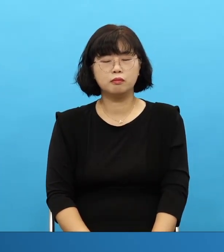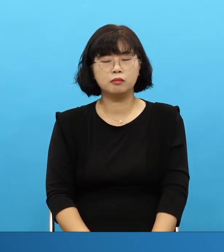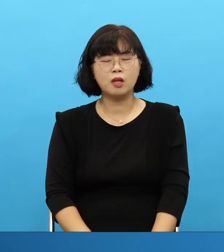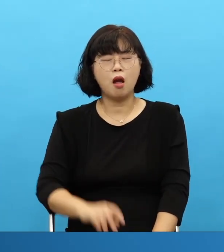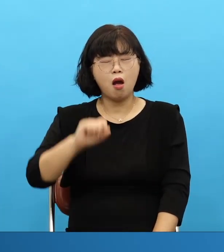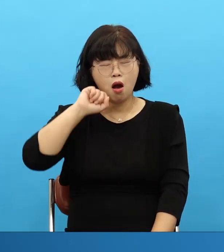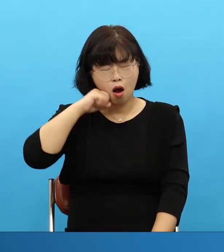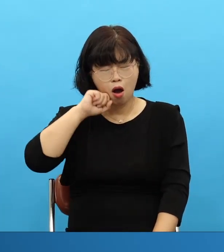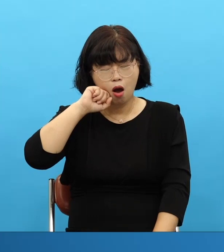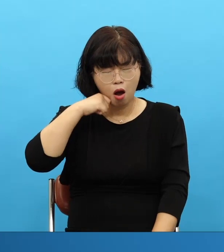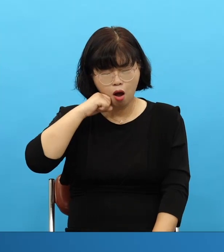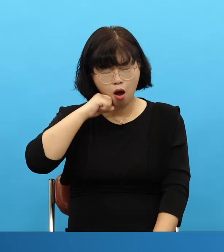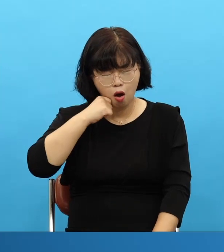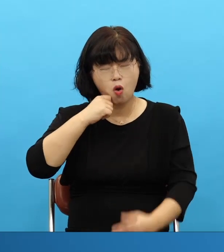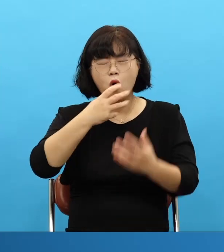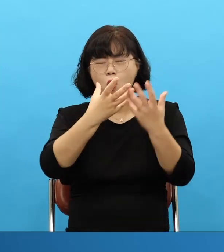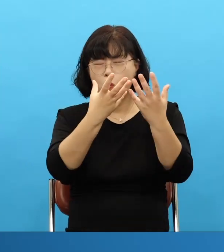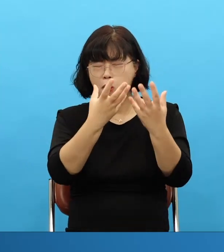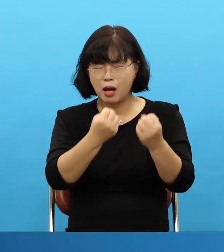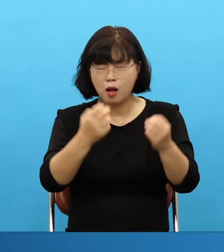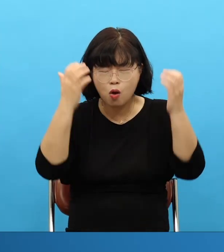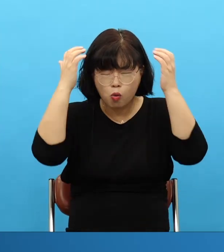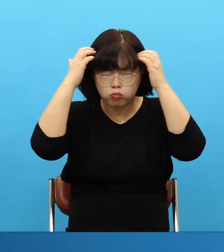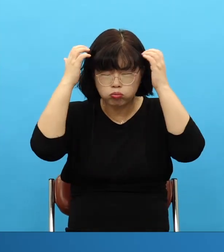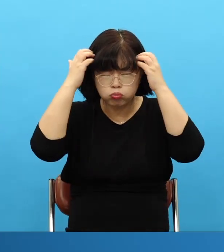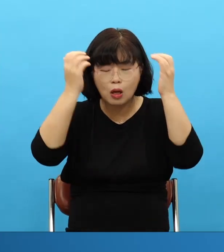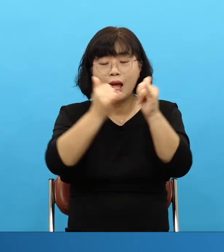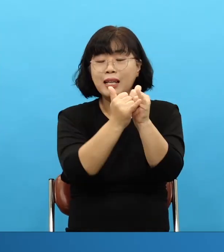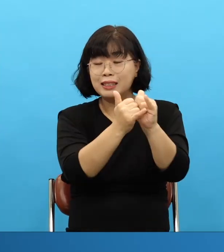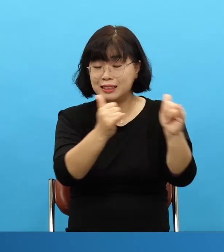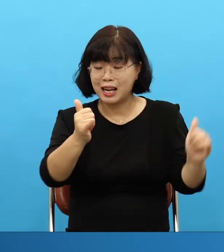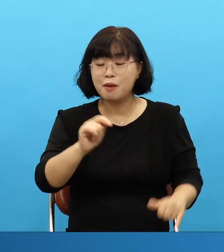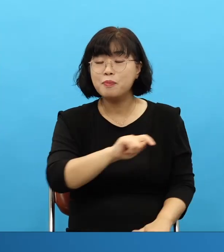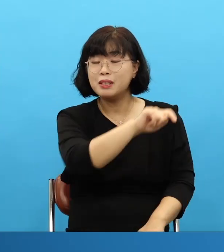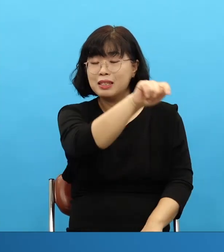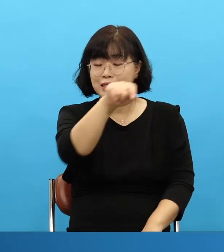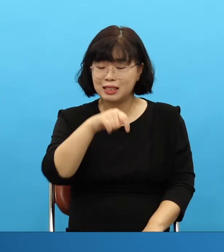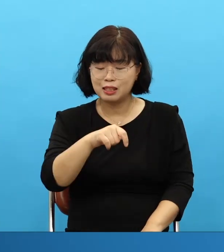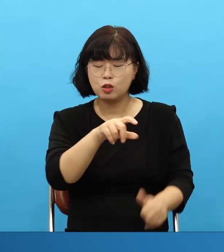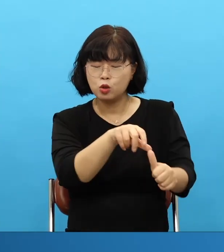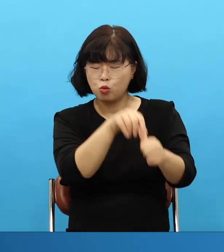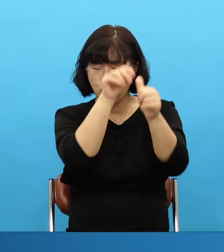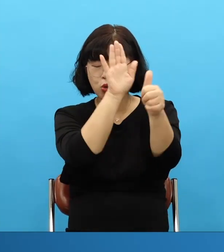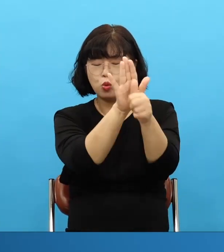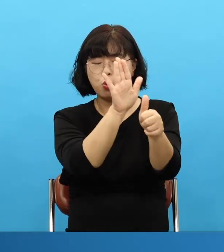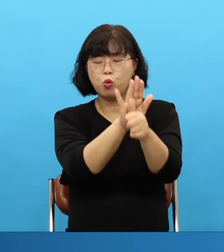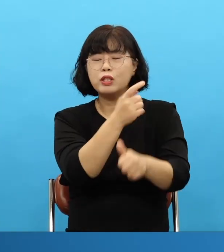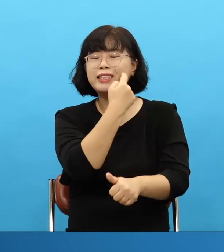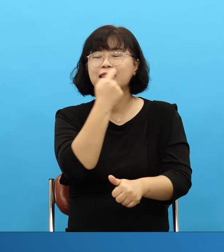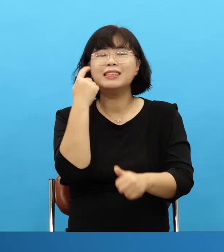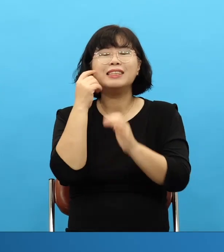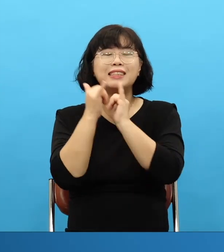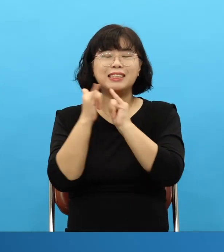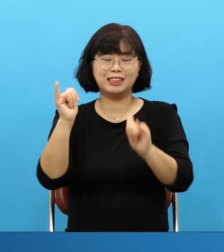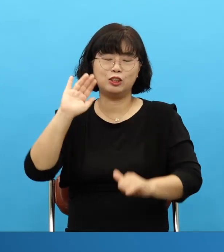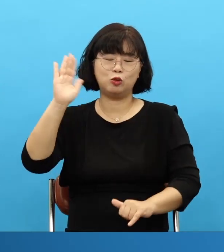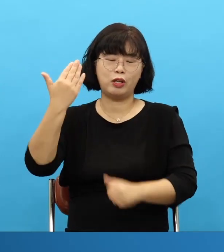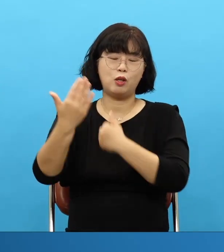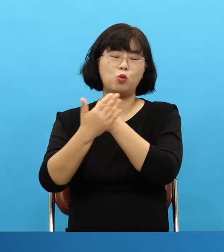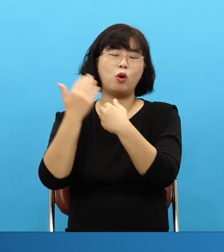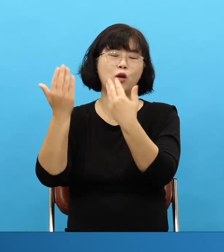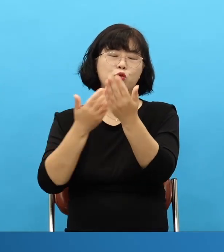어려움에 빠진 자를 건져내는 증인으로 사용해 주옵소서. Use us as your witnesses to save countless